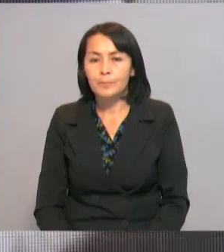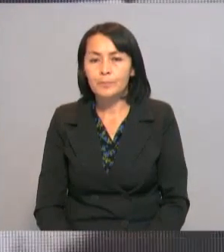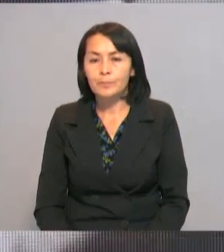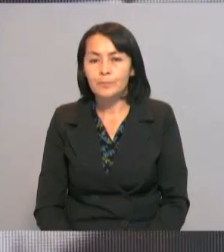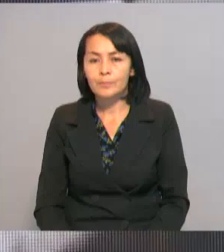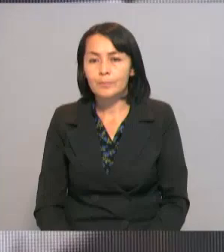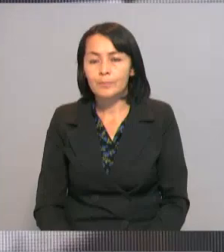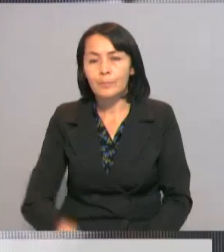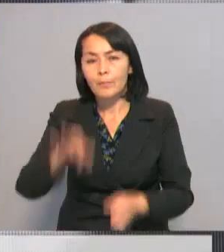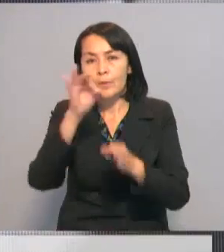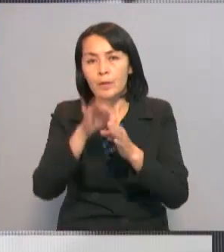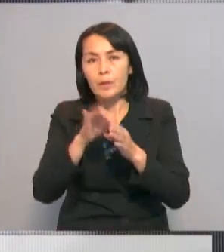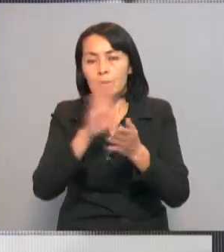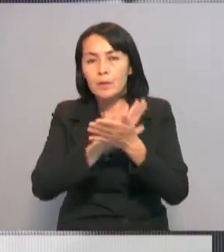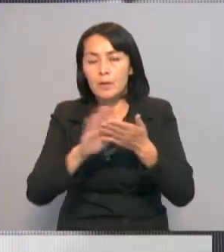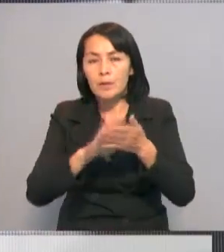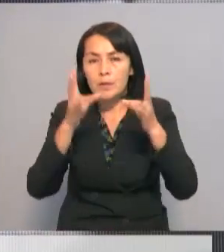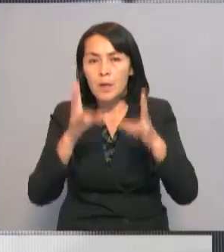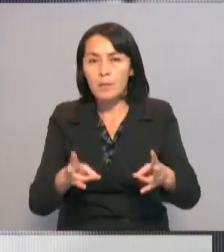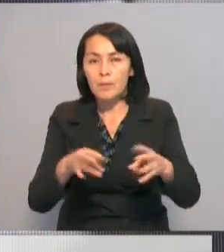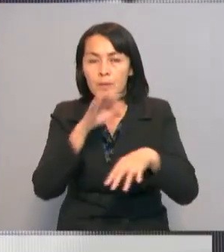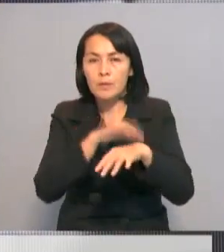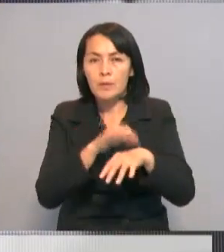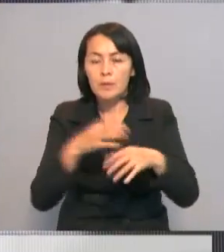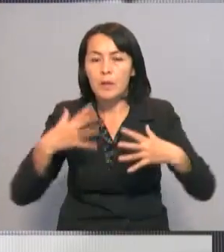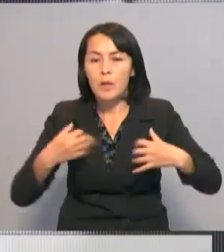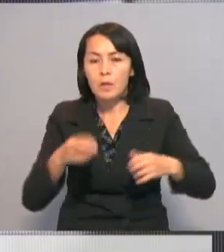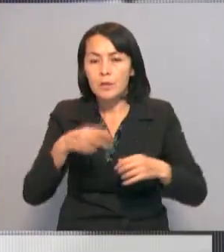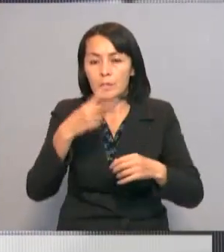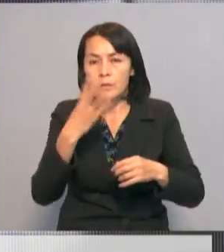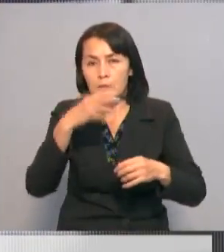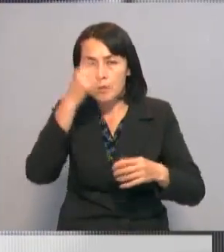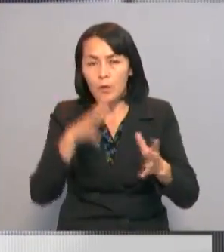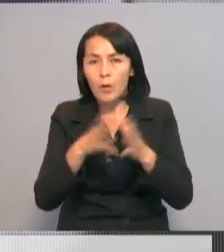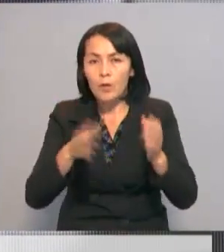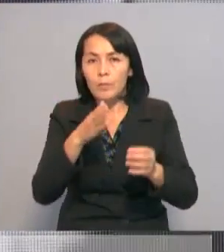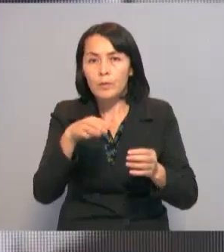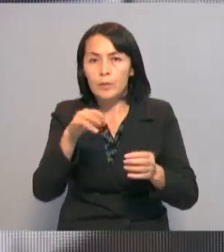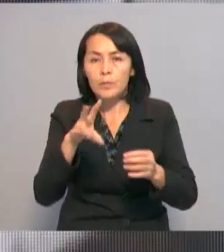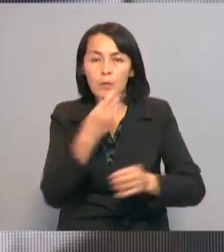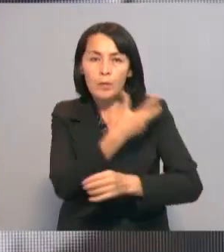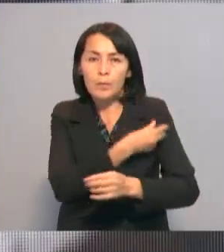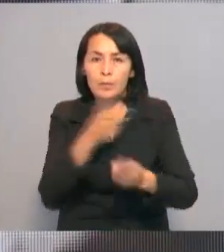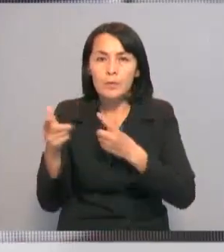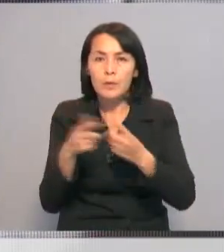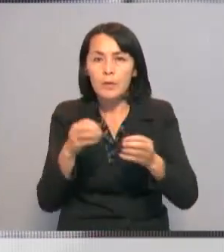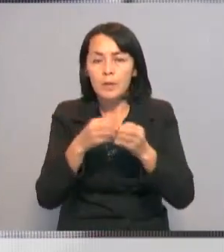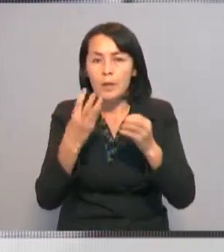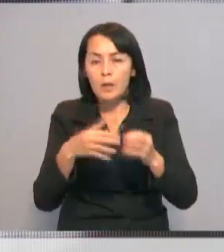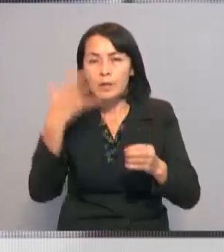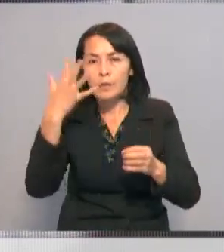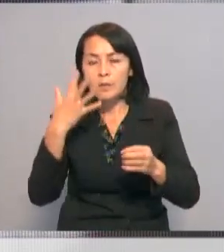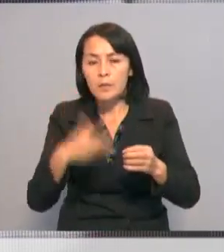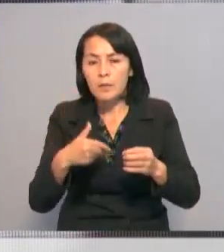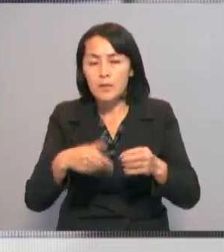заболевания в целях профилактики опасных заболеваний живот на 2024 год запланировано около полу милна прививок от 14 разных опасных